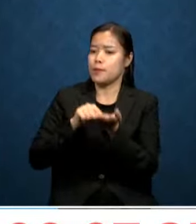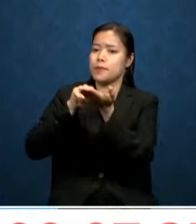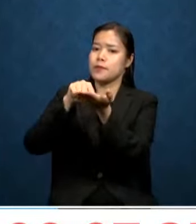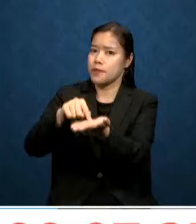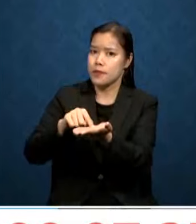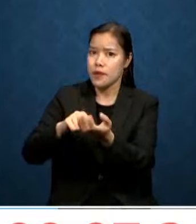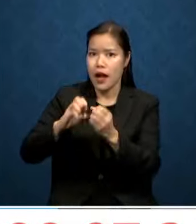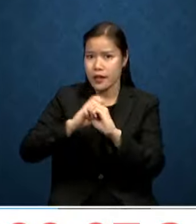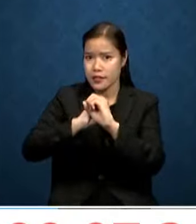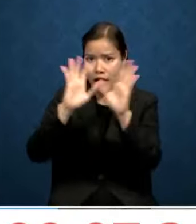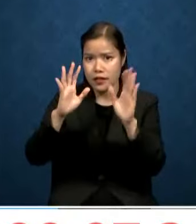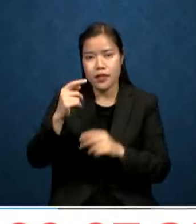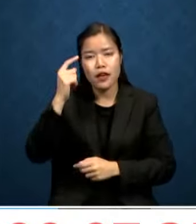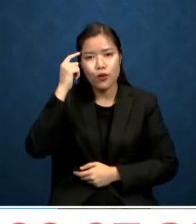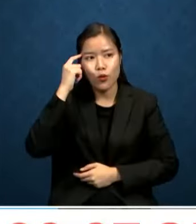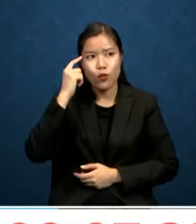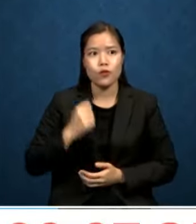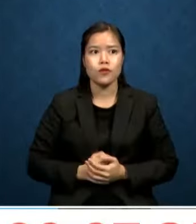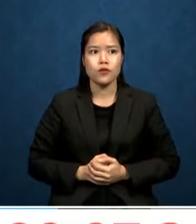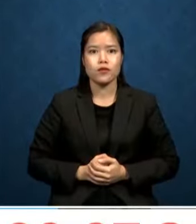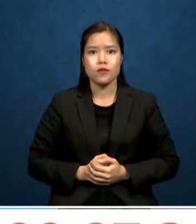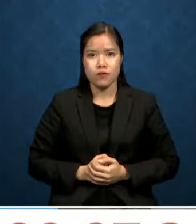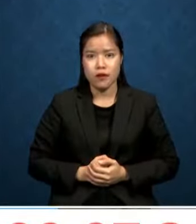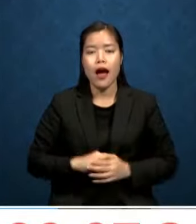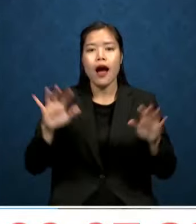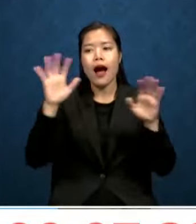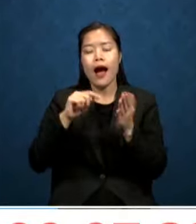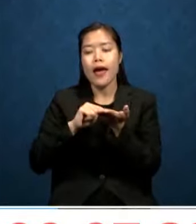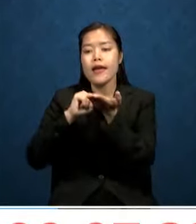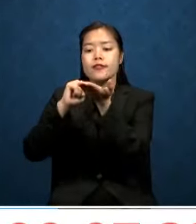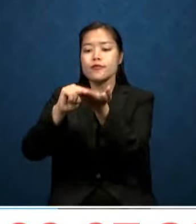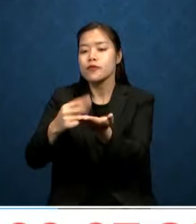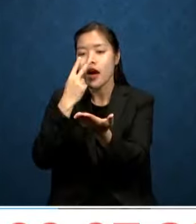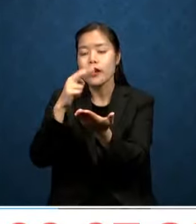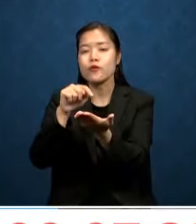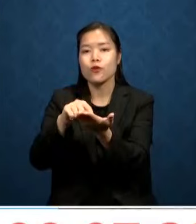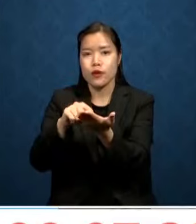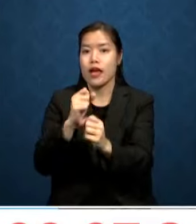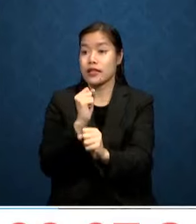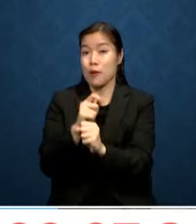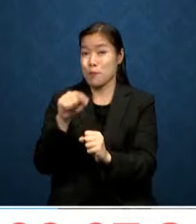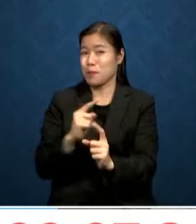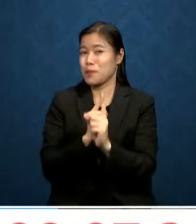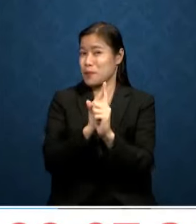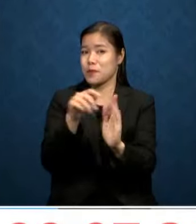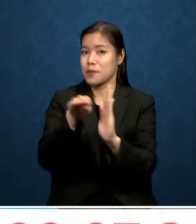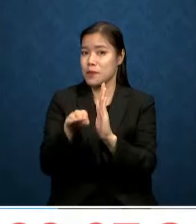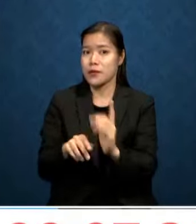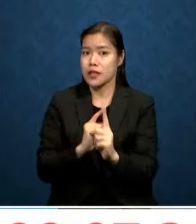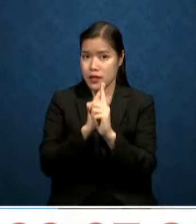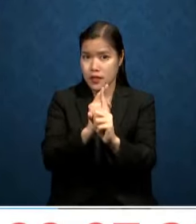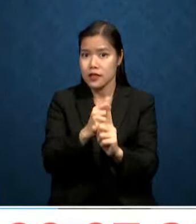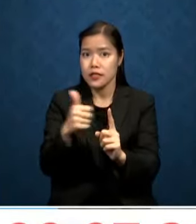ะฮะคาตาไปเลยนะฮะเรียกว่าถ้าพูดภาษาวัยรุ่นก็คือทำให้เด็กมันดูนะฮะว่าเนี่ยเรายึดมั่นยึดหลักนี้แล้วยึดหลักที่ดี